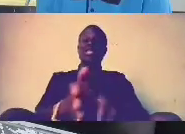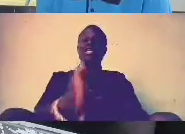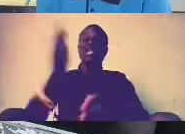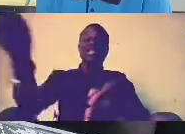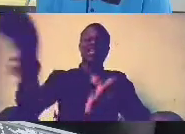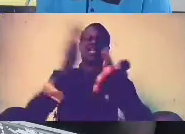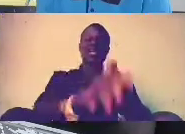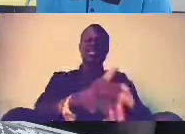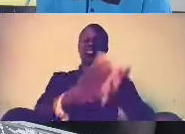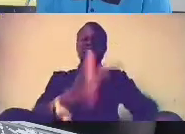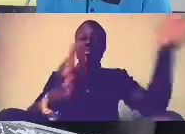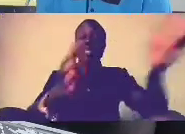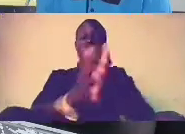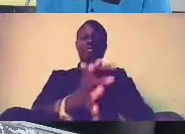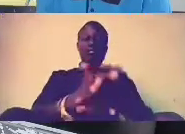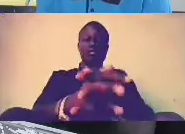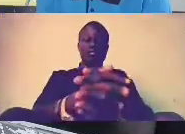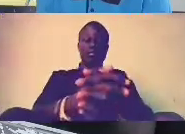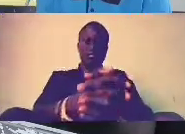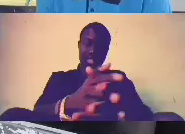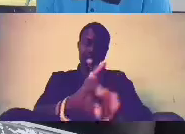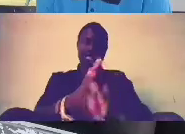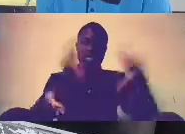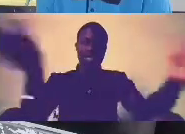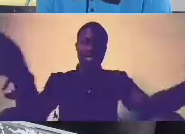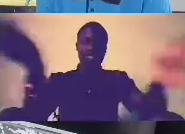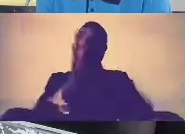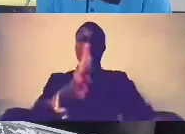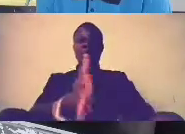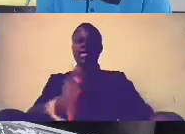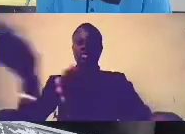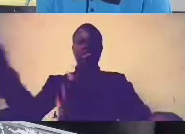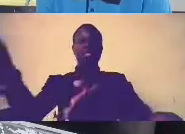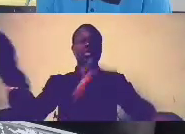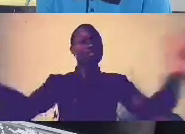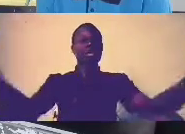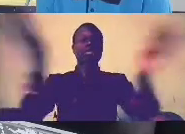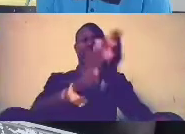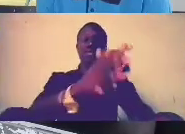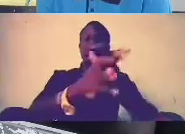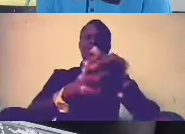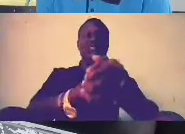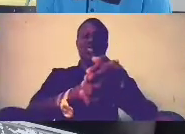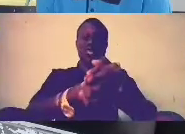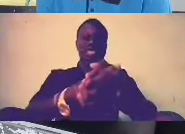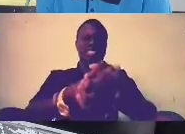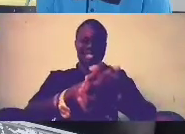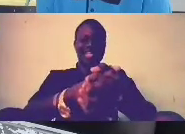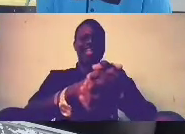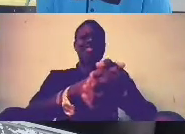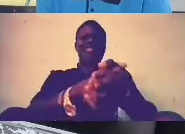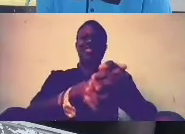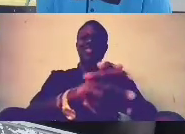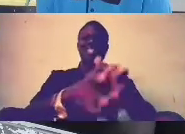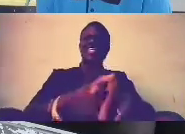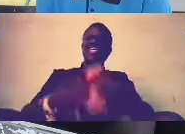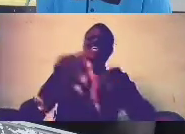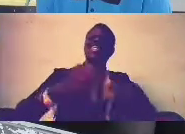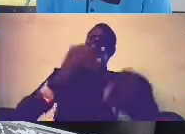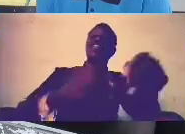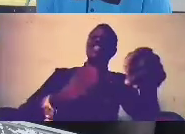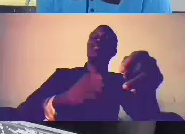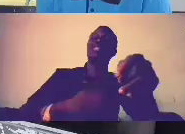ou des travailleurs, des ouvriers. Hein? Et tu leur demandes de venir planter pour toi. C'est là qu'on